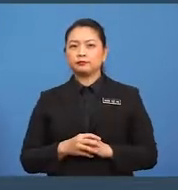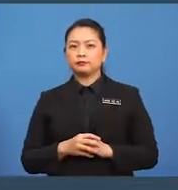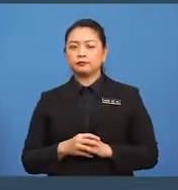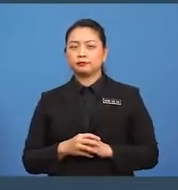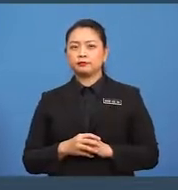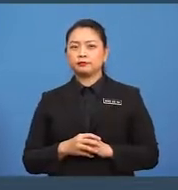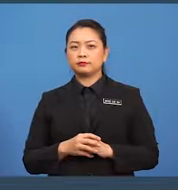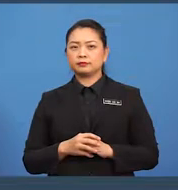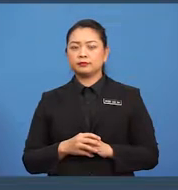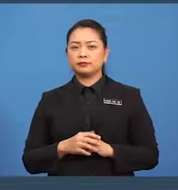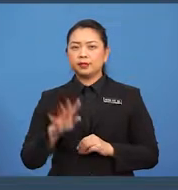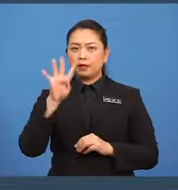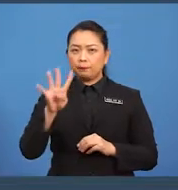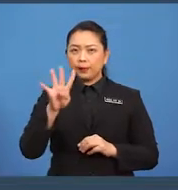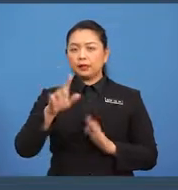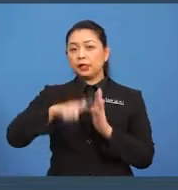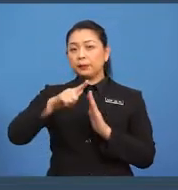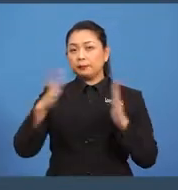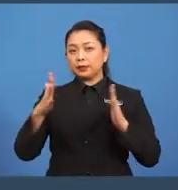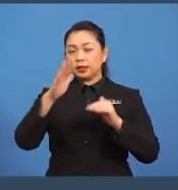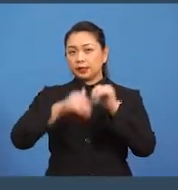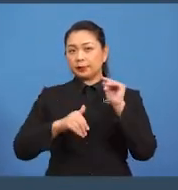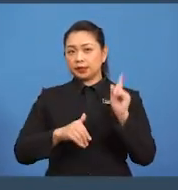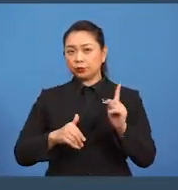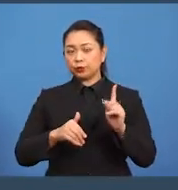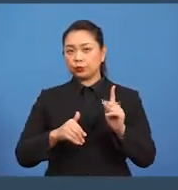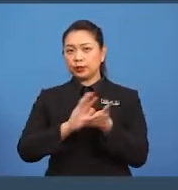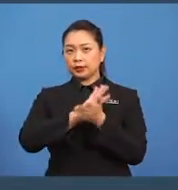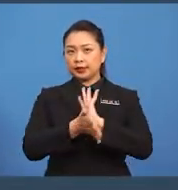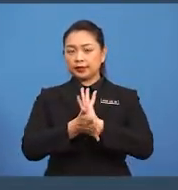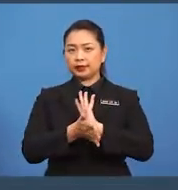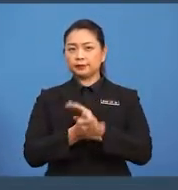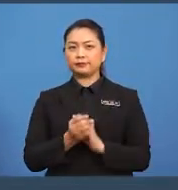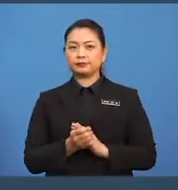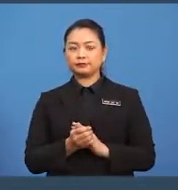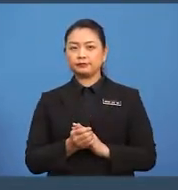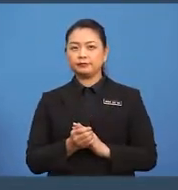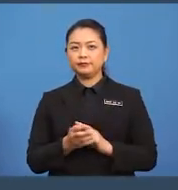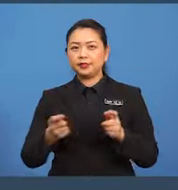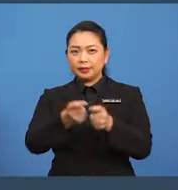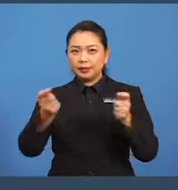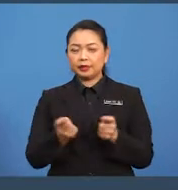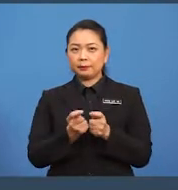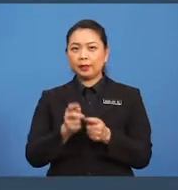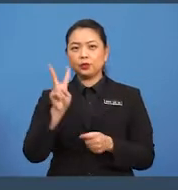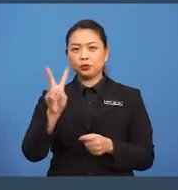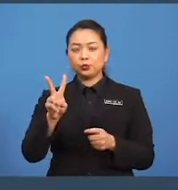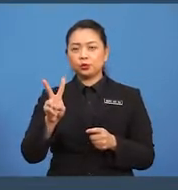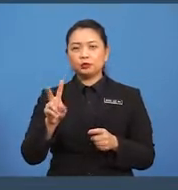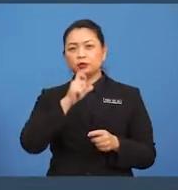lebih besar daripada nombor 1. Maka, kedudukan dua nombor ini tidak perlu